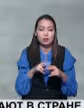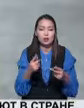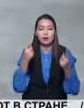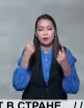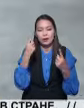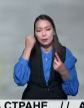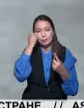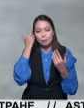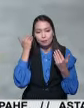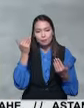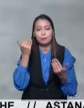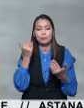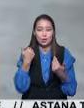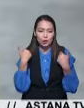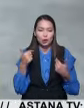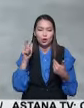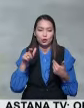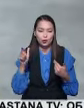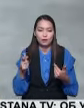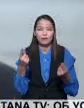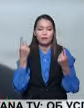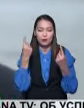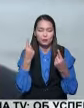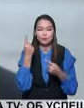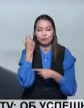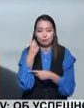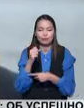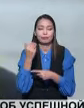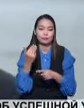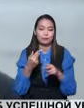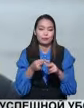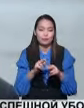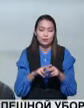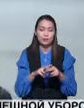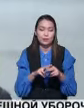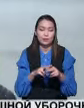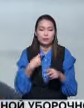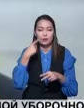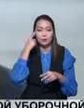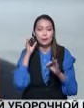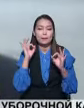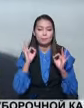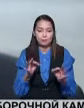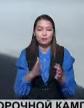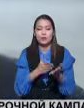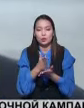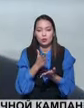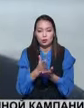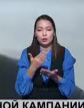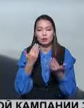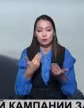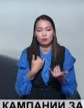памяти. Памяти героев Великой Отечественной войны. Я думаю, что мы в правильном направлении идем. Мы